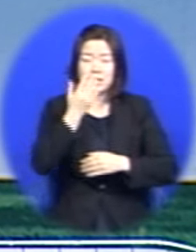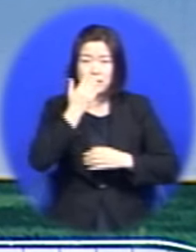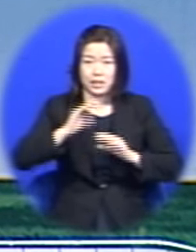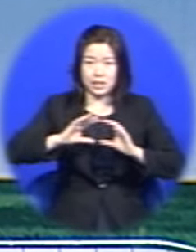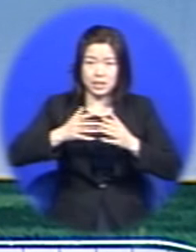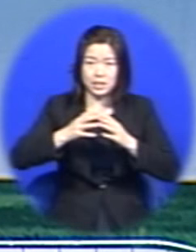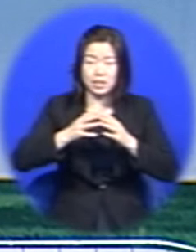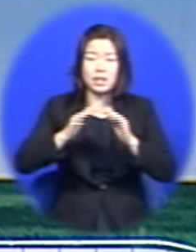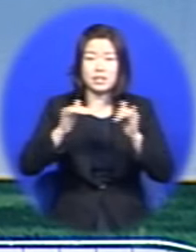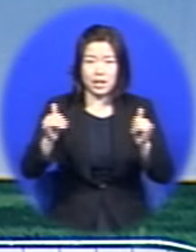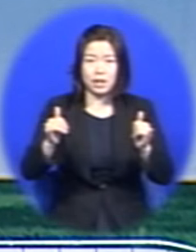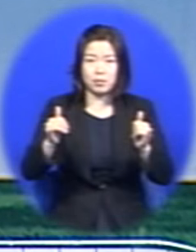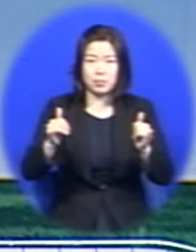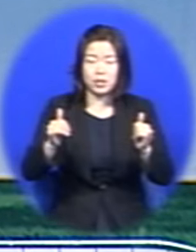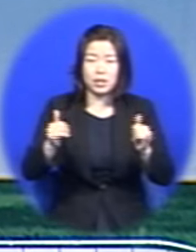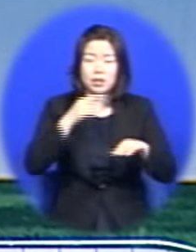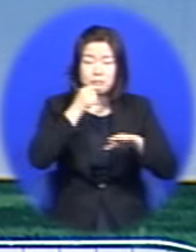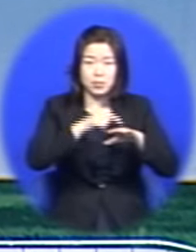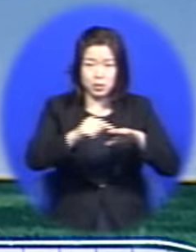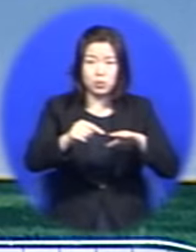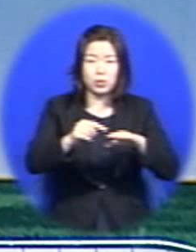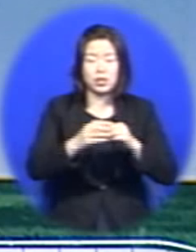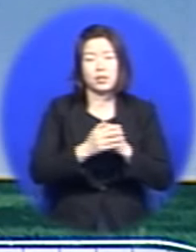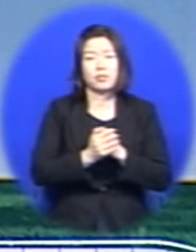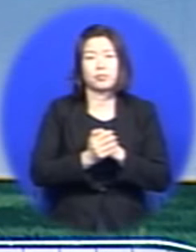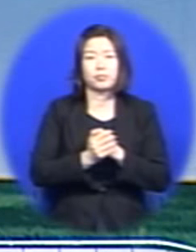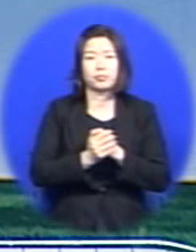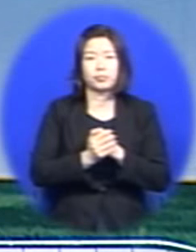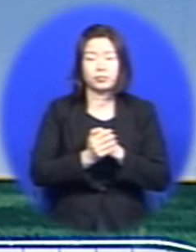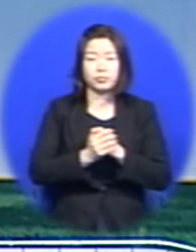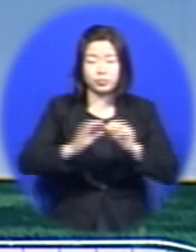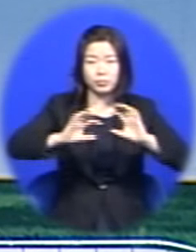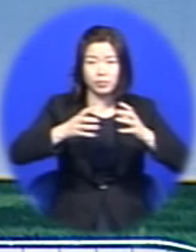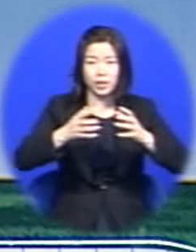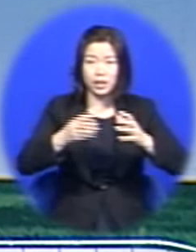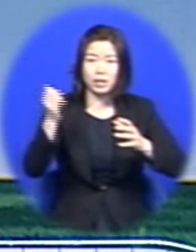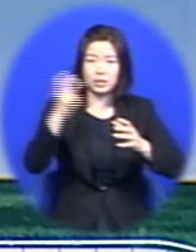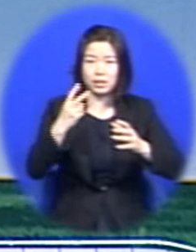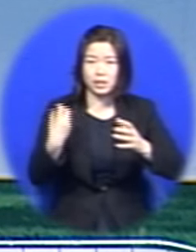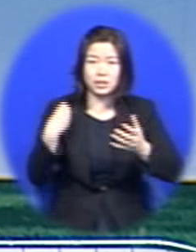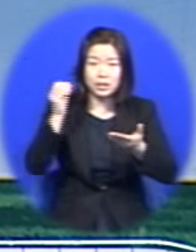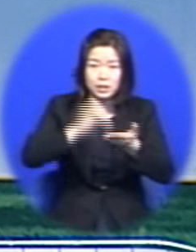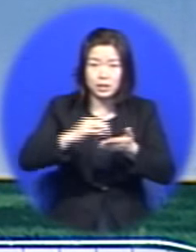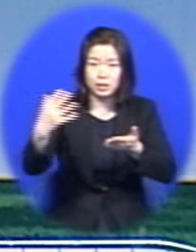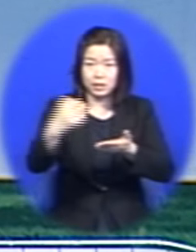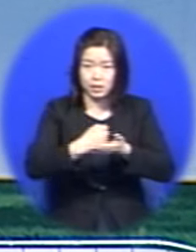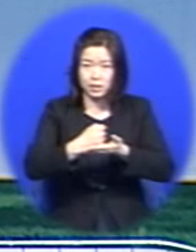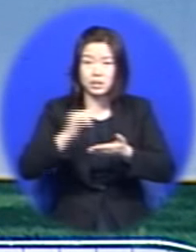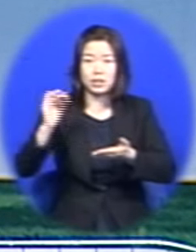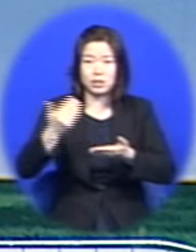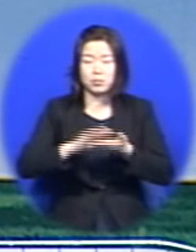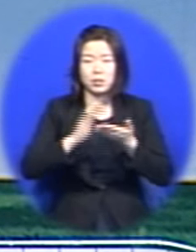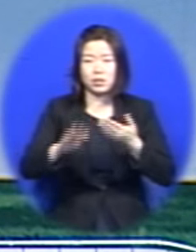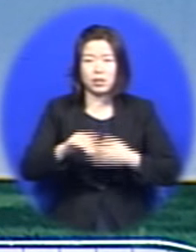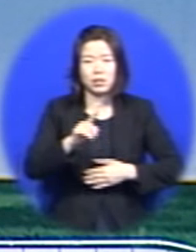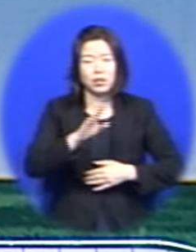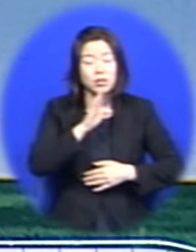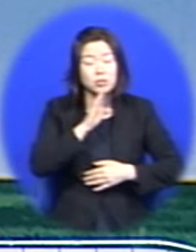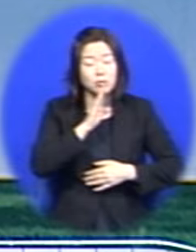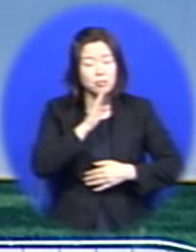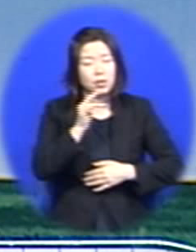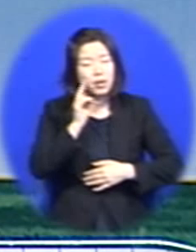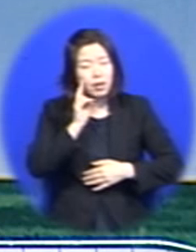이스라엘 민족이 나라를 이제 되찾게 됩니다. 이건 정말